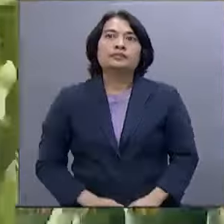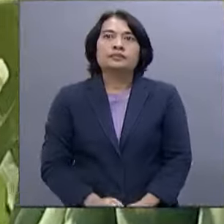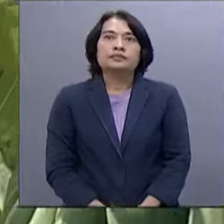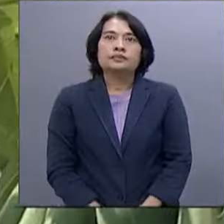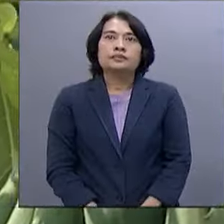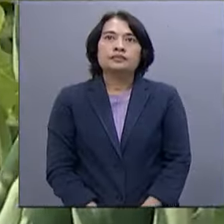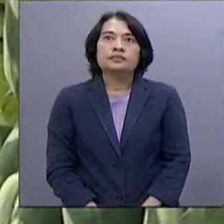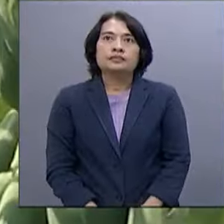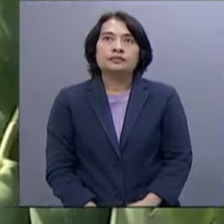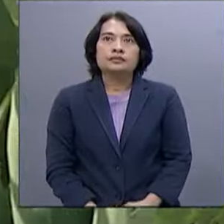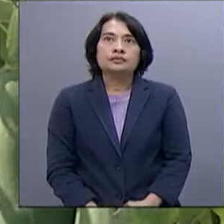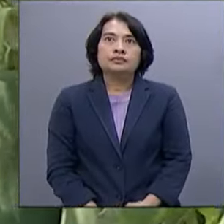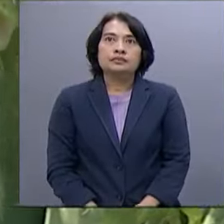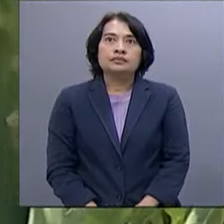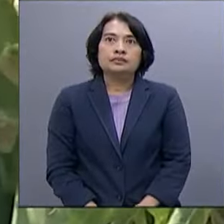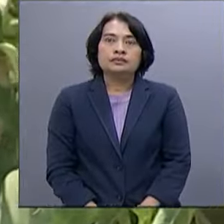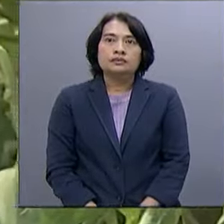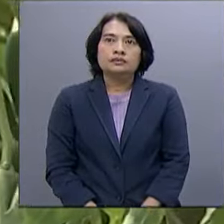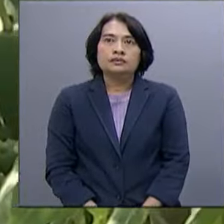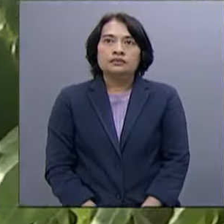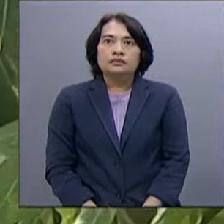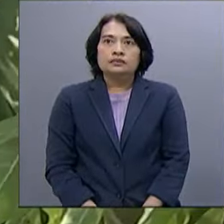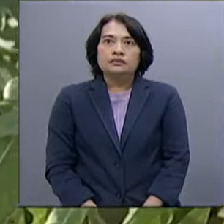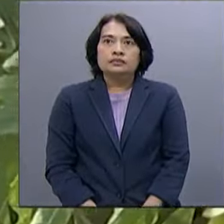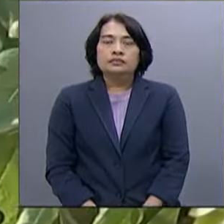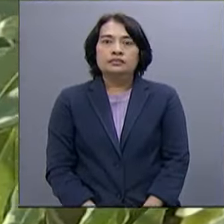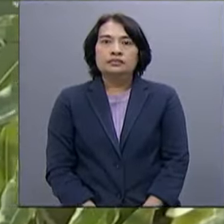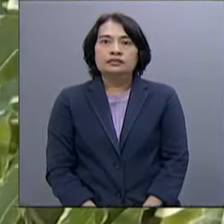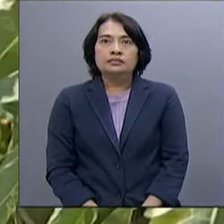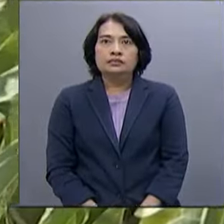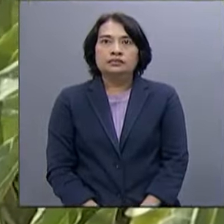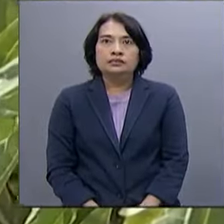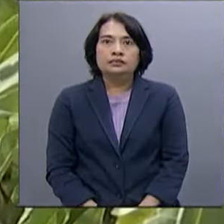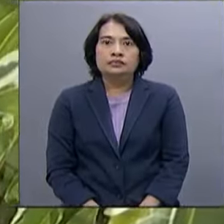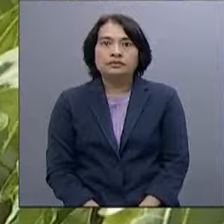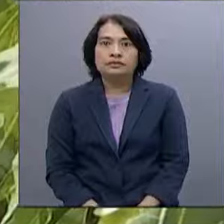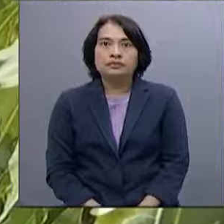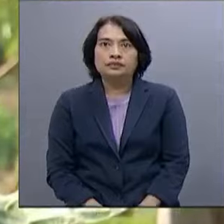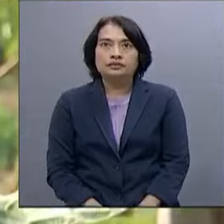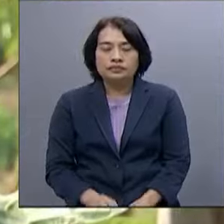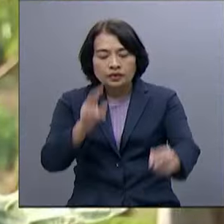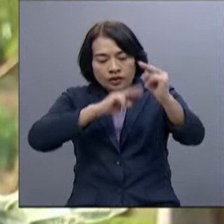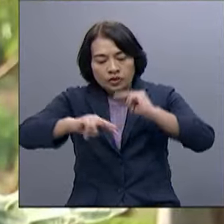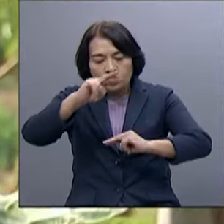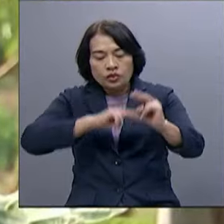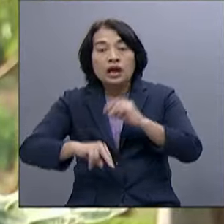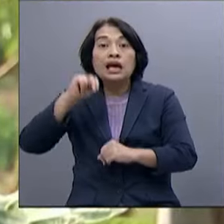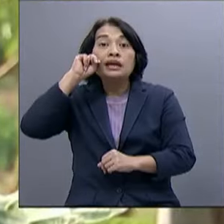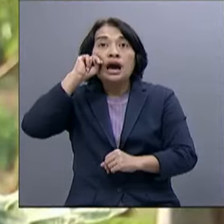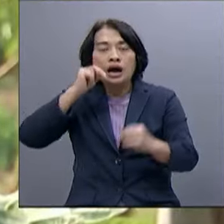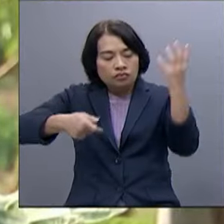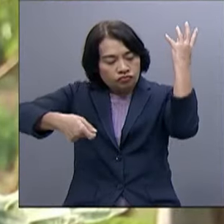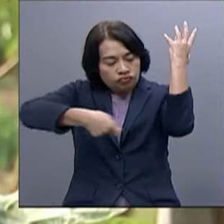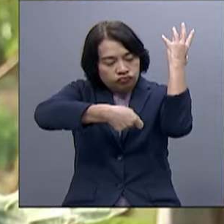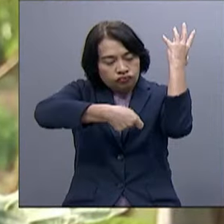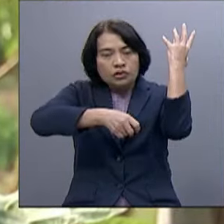อ่า การดูแลการรดน้ำใส่ปุ๋ยของมะละกอนะครับก็อย่